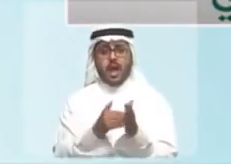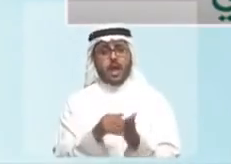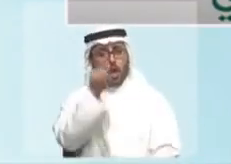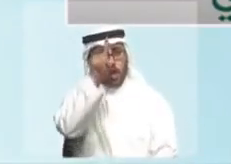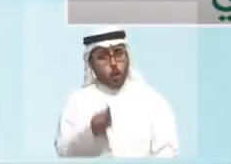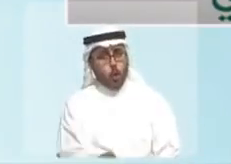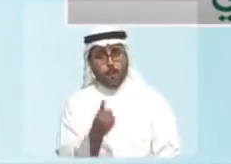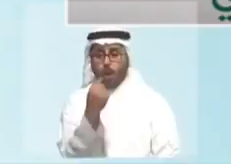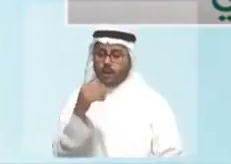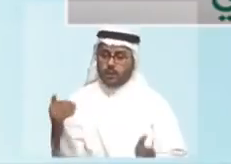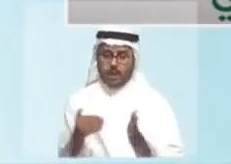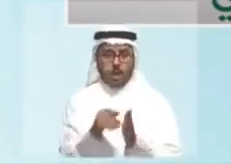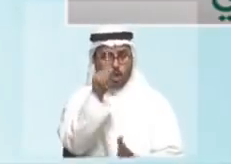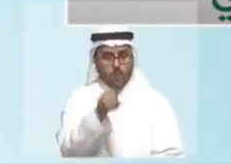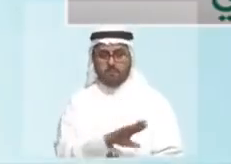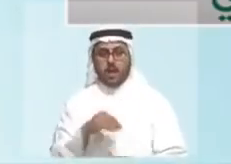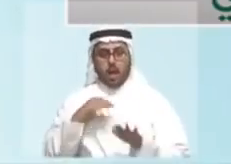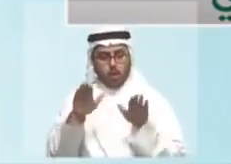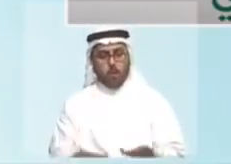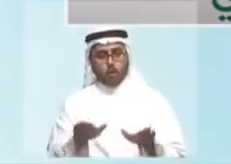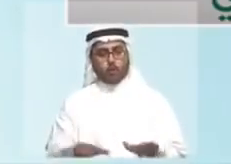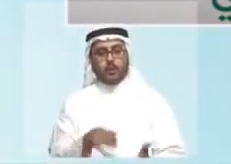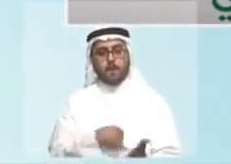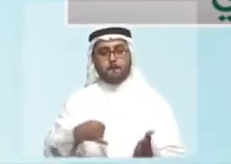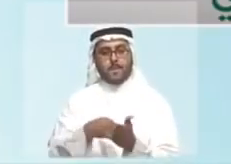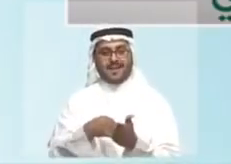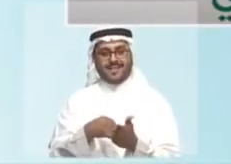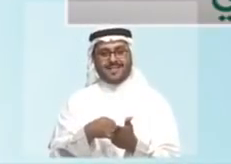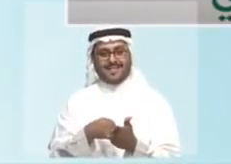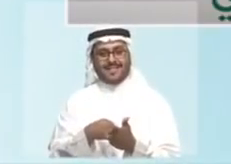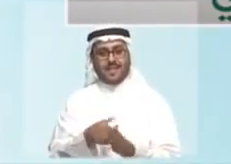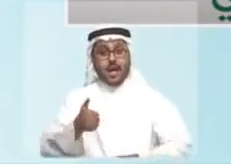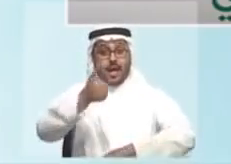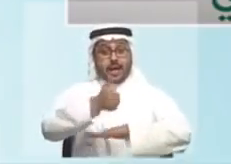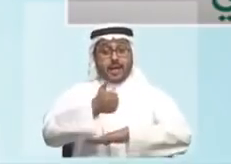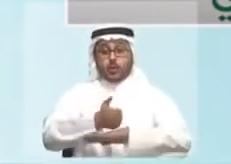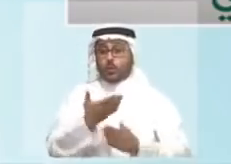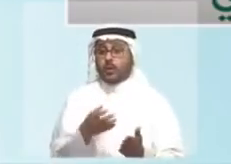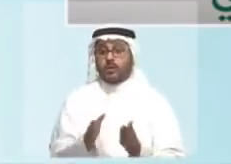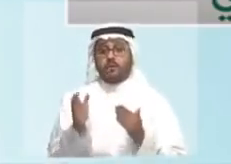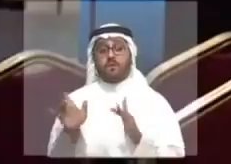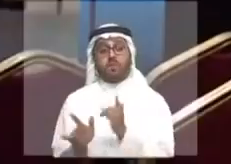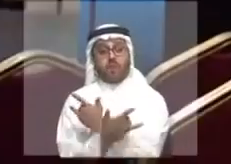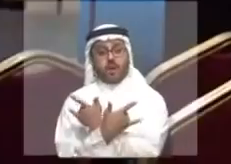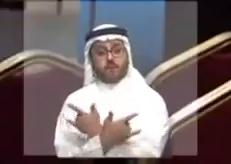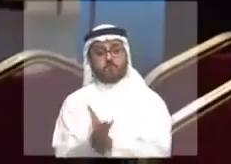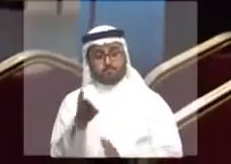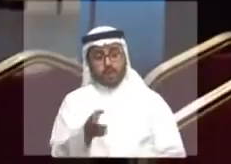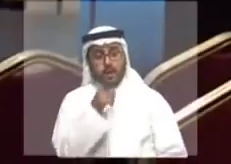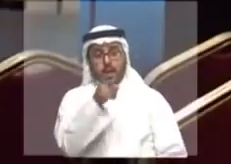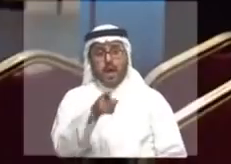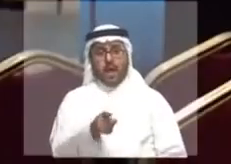الجميع، ونحن متواجدون هنا في المركز الإعلامي للقمة، المركز الرئيسي للقمة. طبعا هناك